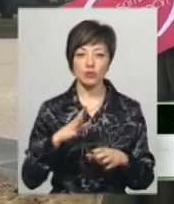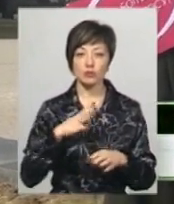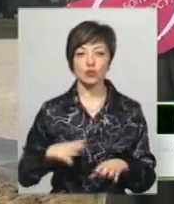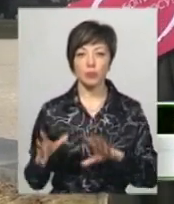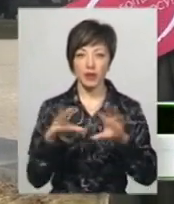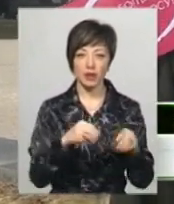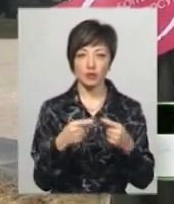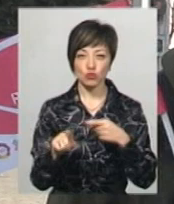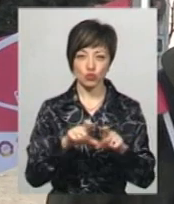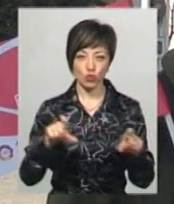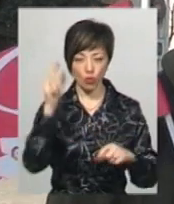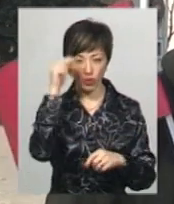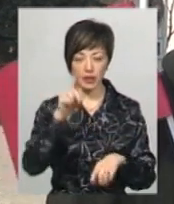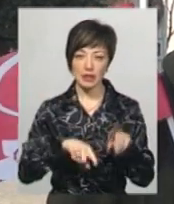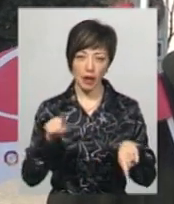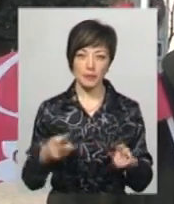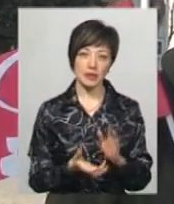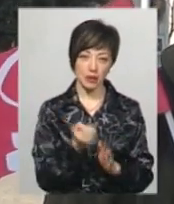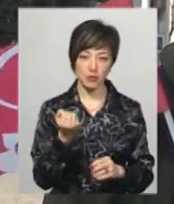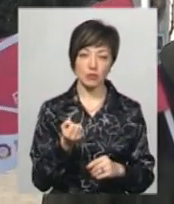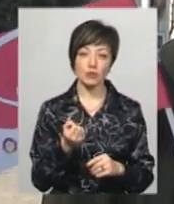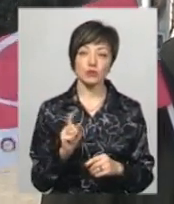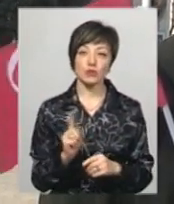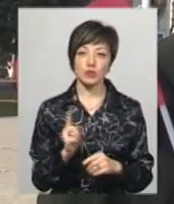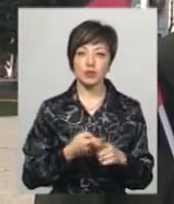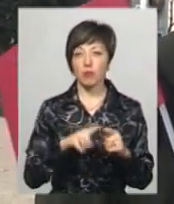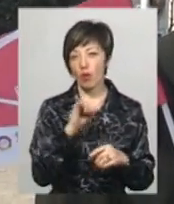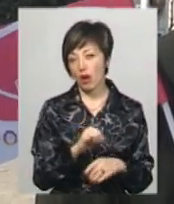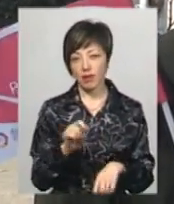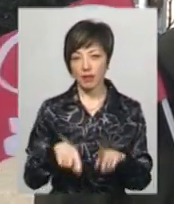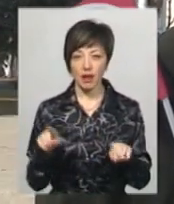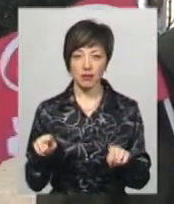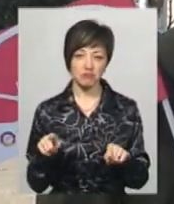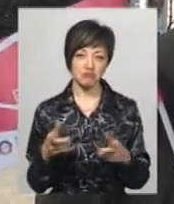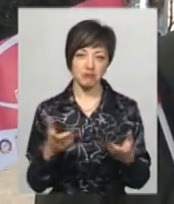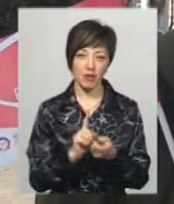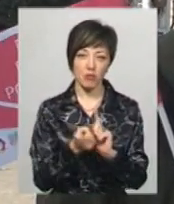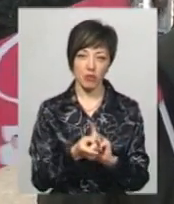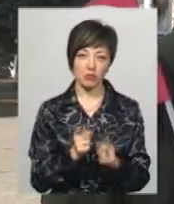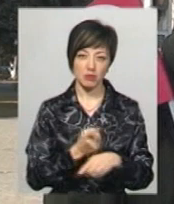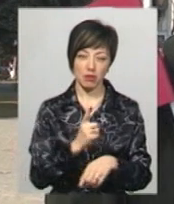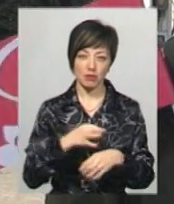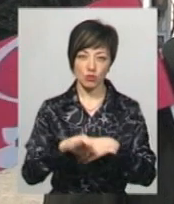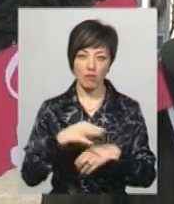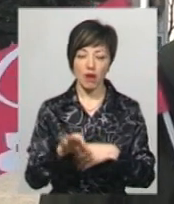переїхати в іншу школу. Деякі підтримувались, що це погано, а деякі як наоборот навіть цькували, бо